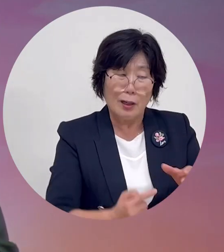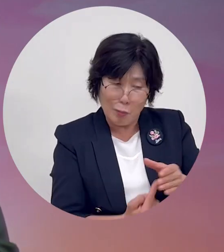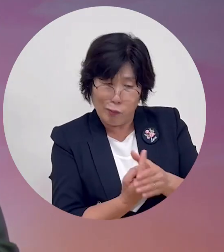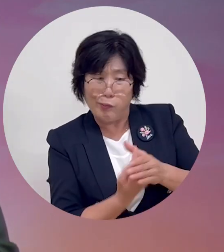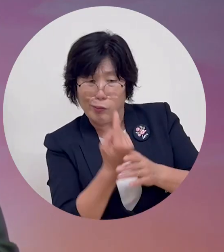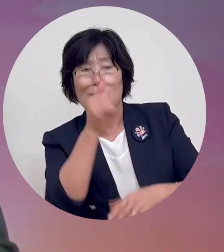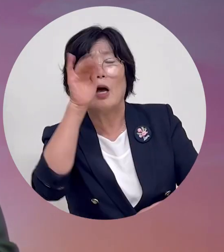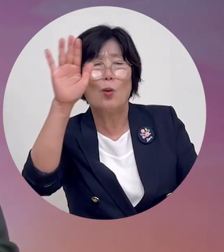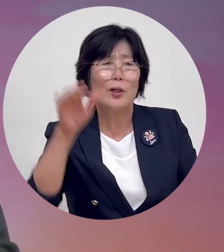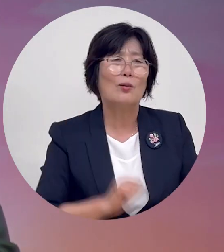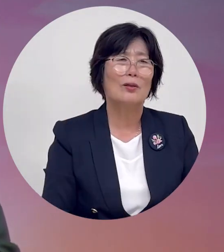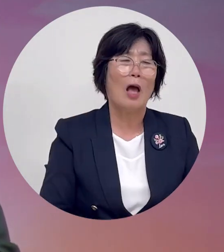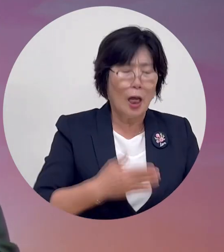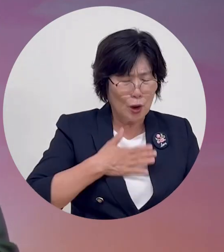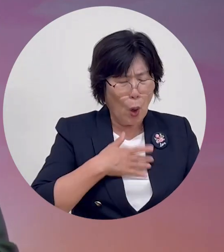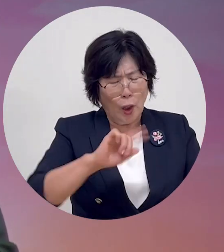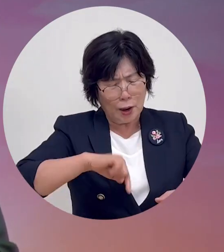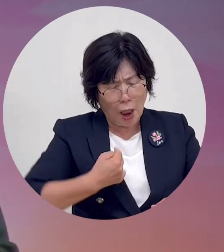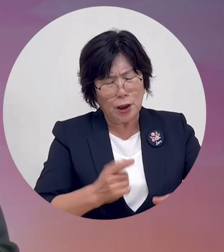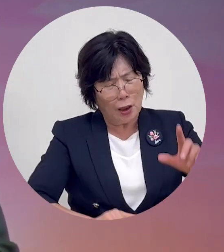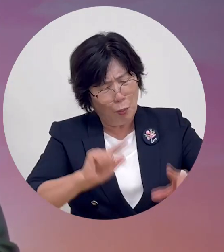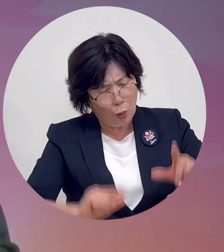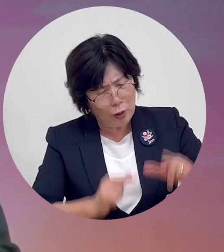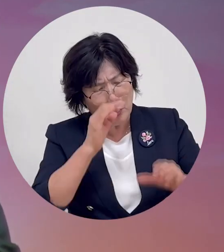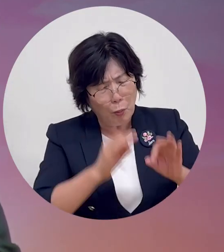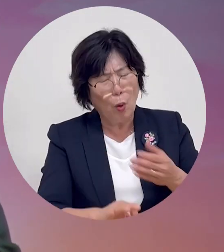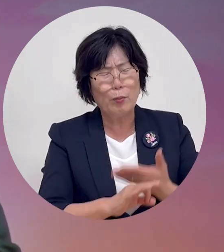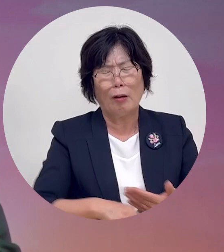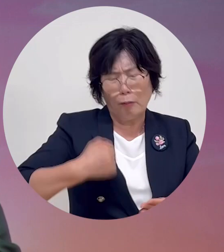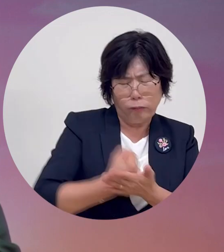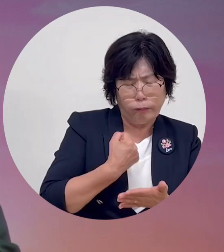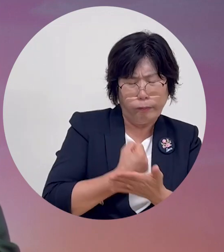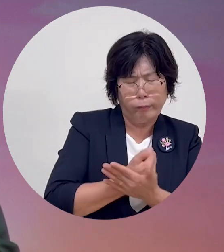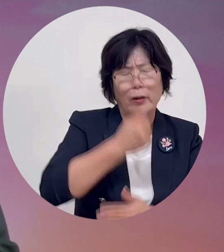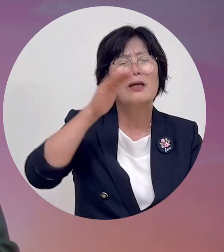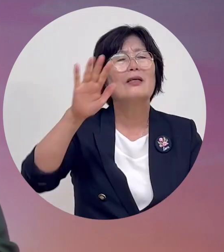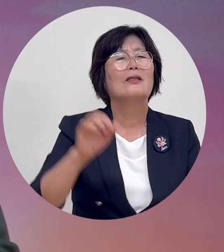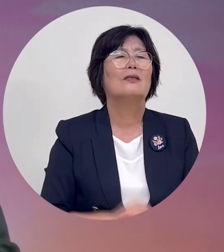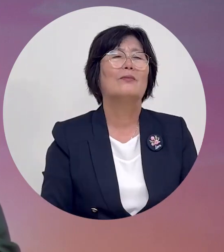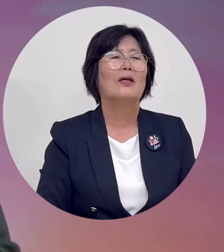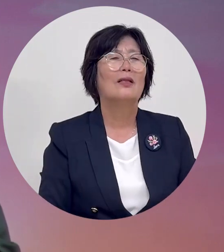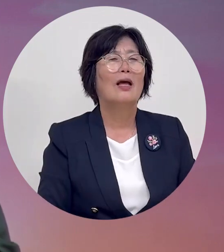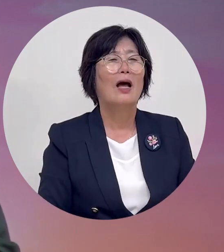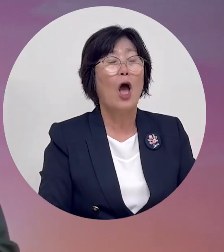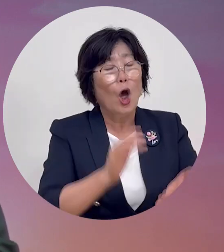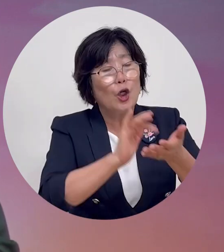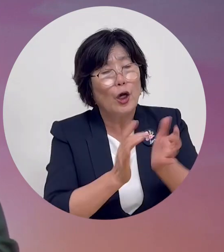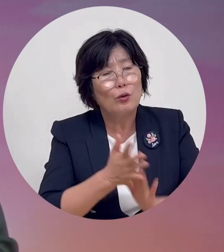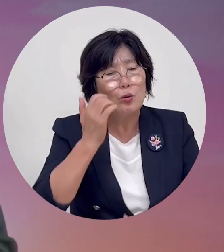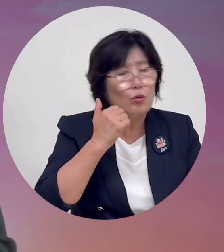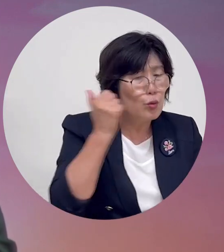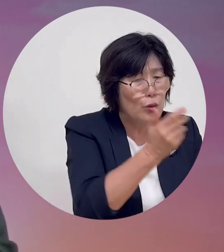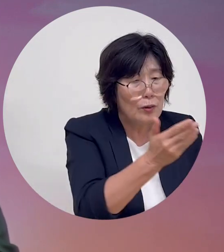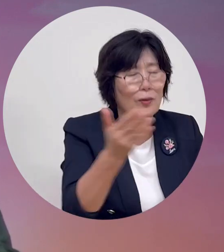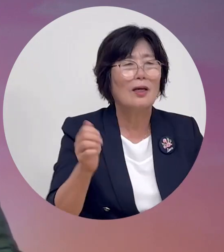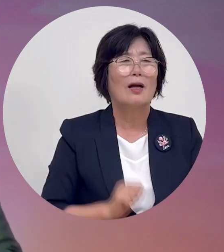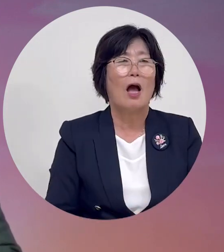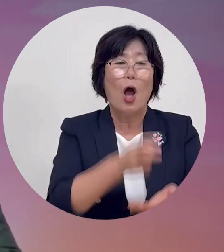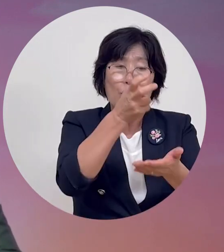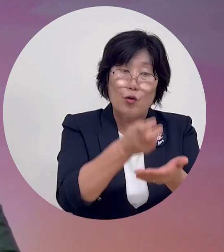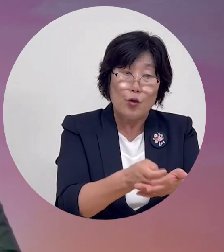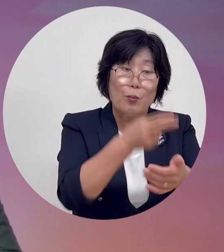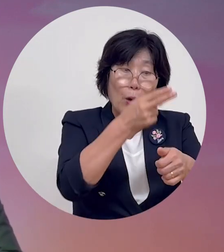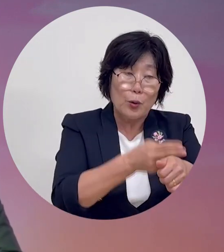저 자신의 모습을 이렇게 보는 거예요. 자, 우리 예수님은 누구시냐면 율법